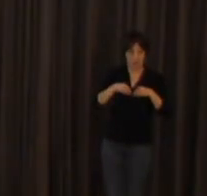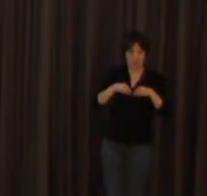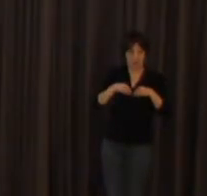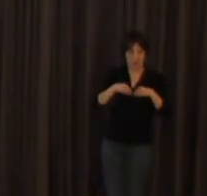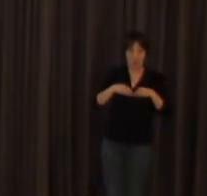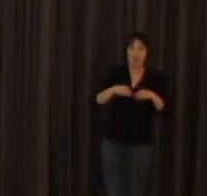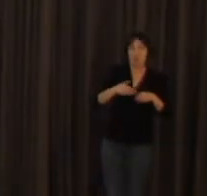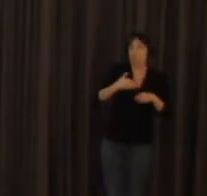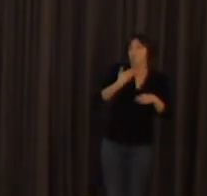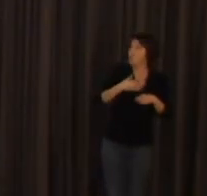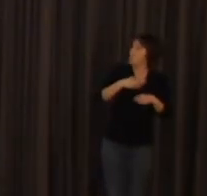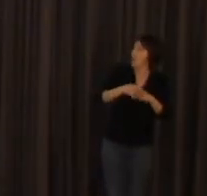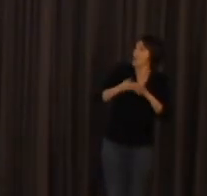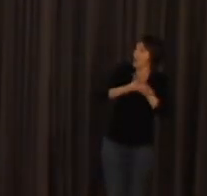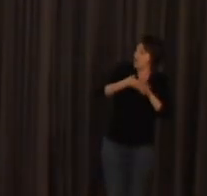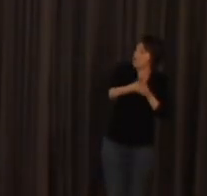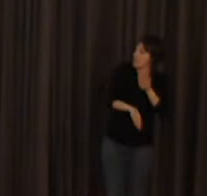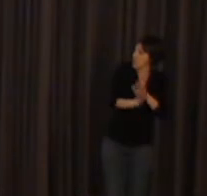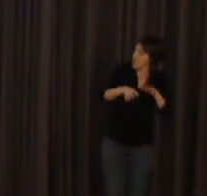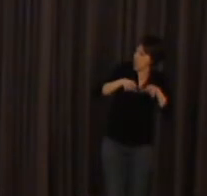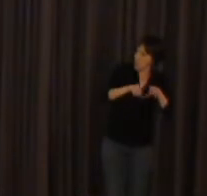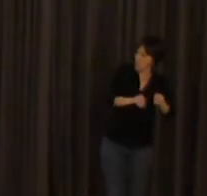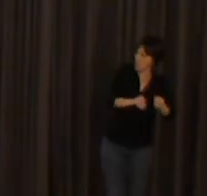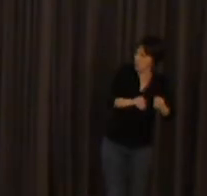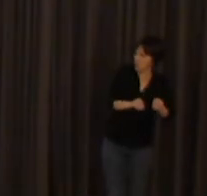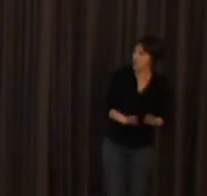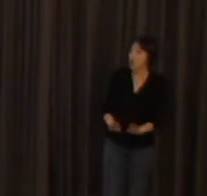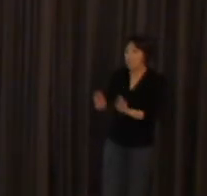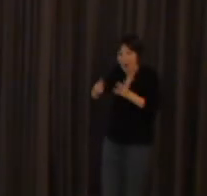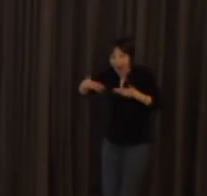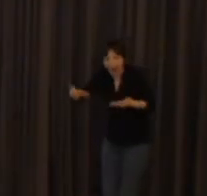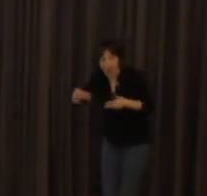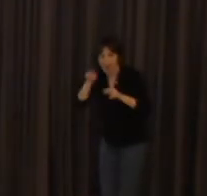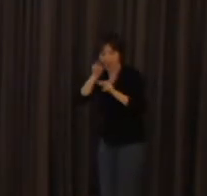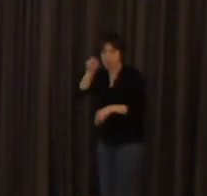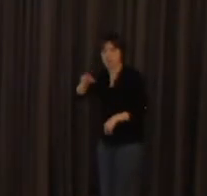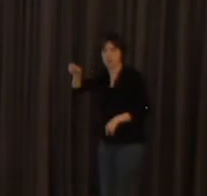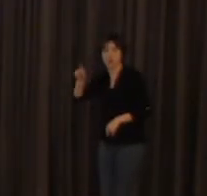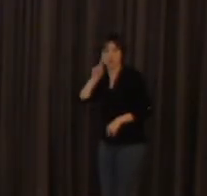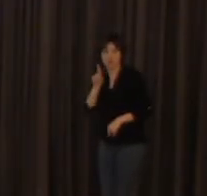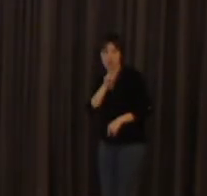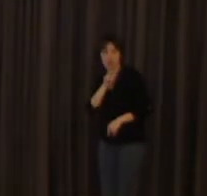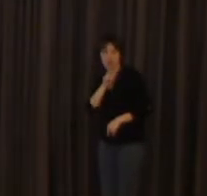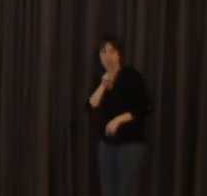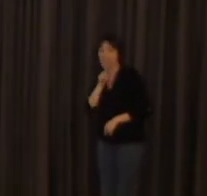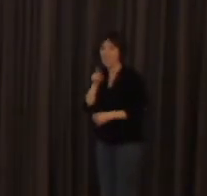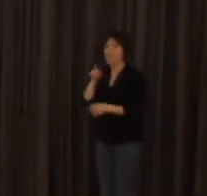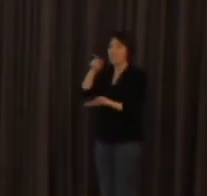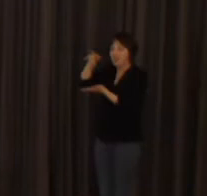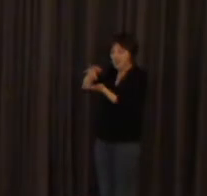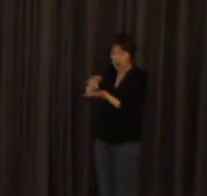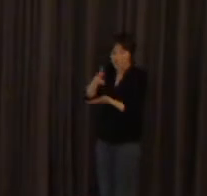la situació de persones sordes que són denunciades davant d'un tribunal perquè no volen implantar els seus